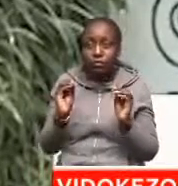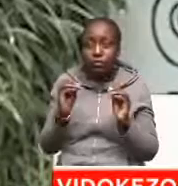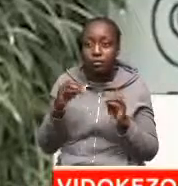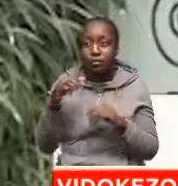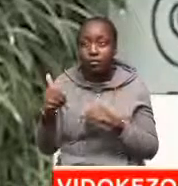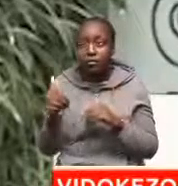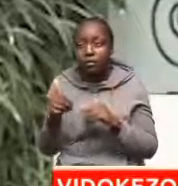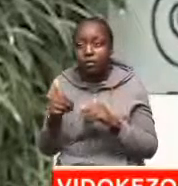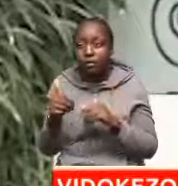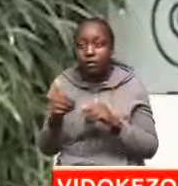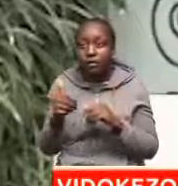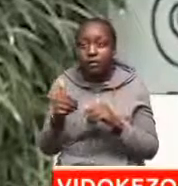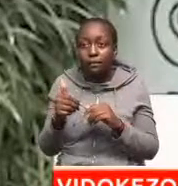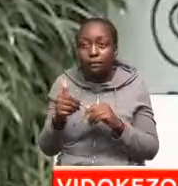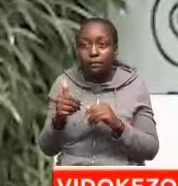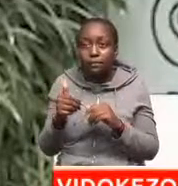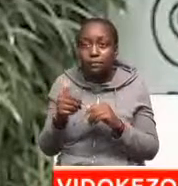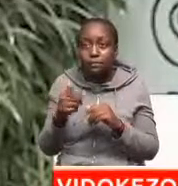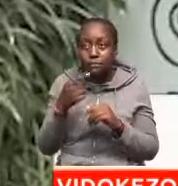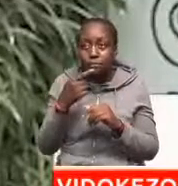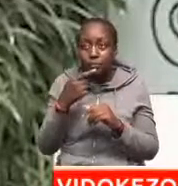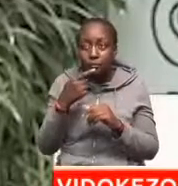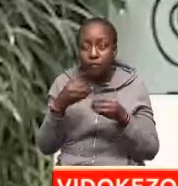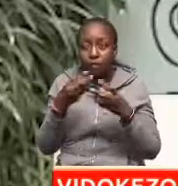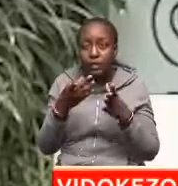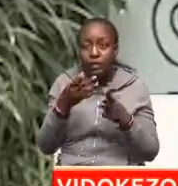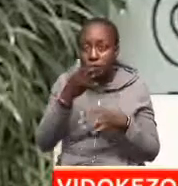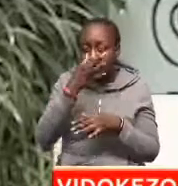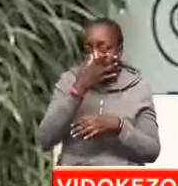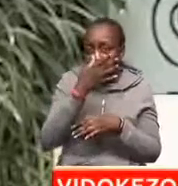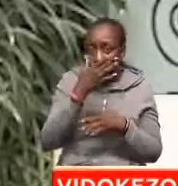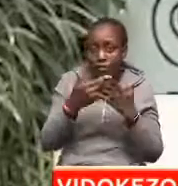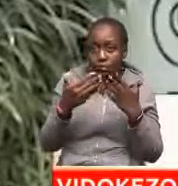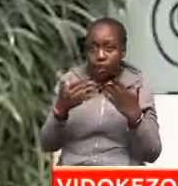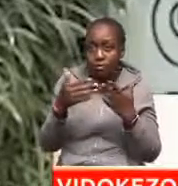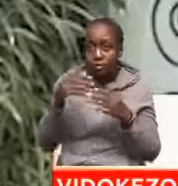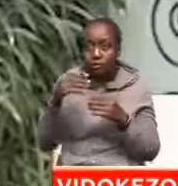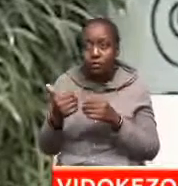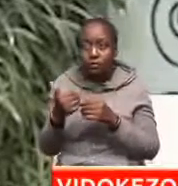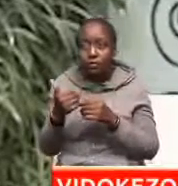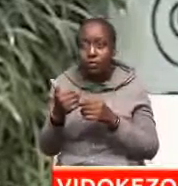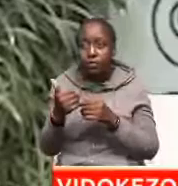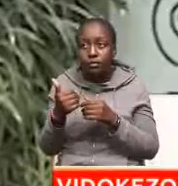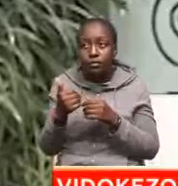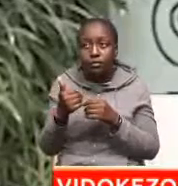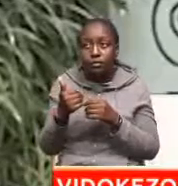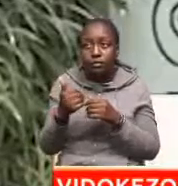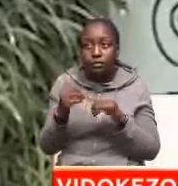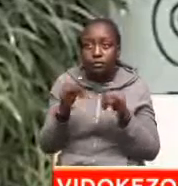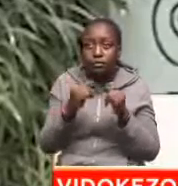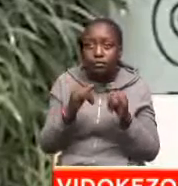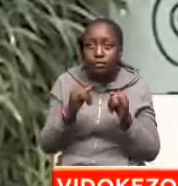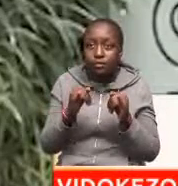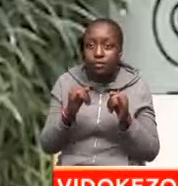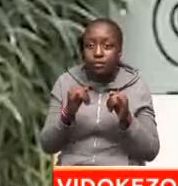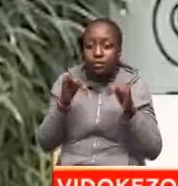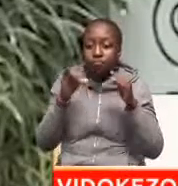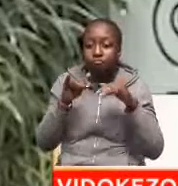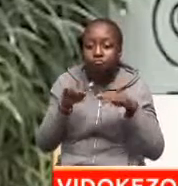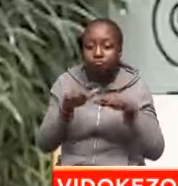wamekuwa wakitoa habari za porojo. Wengine si wataalamu lakini wanajaribu kueneza